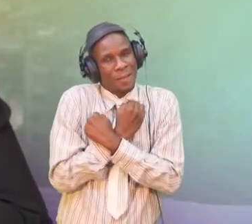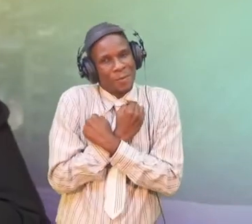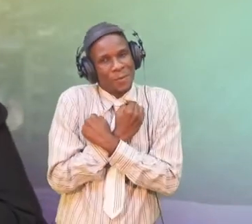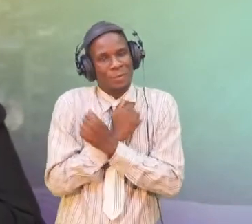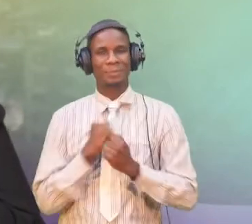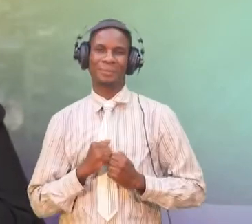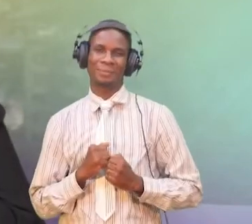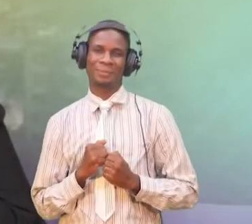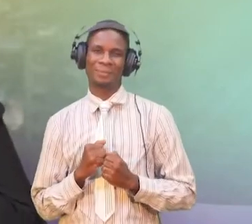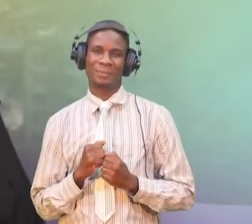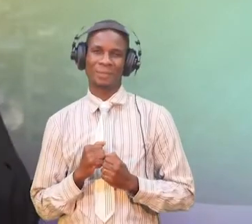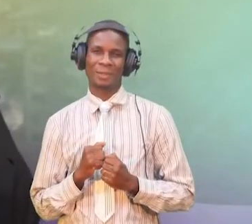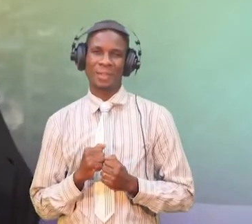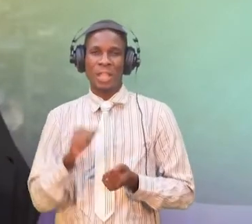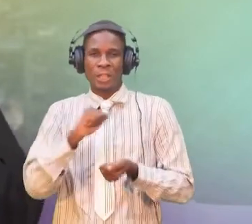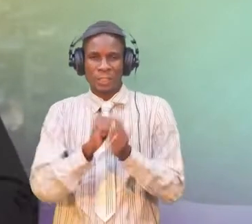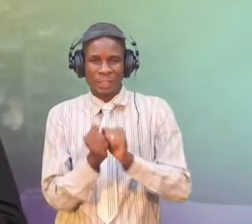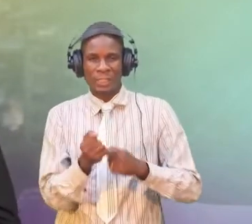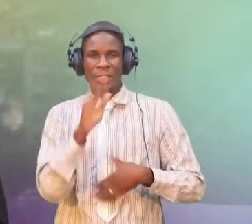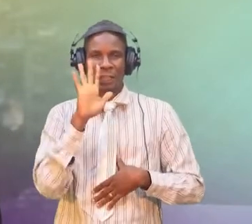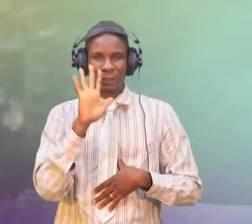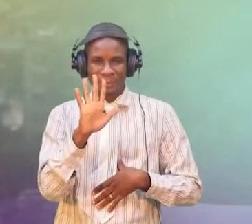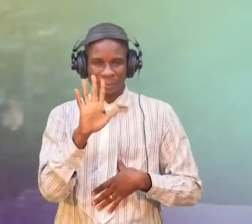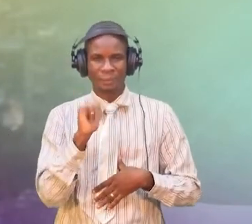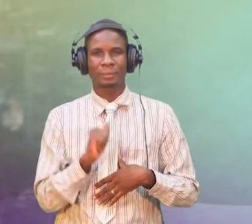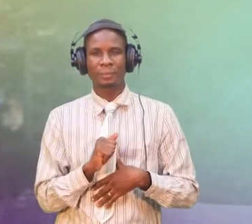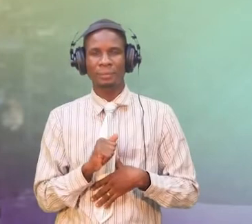mpe kokembisa boyokani na bino eteni ya mitano